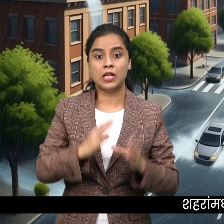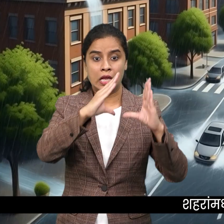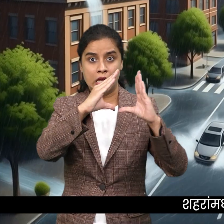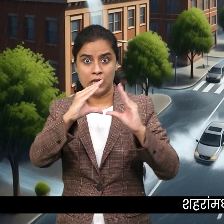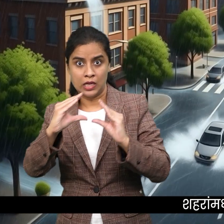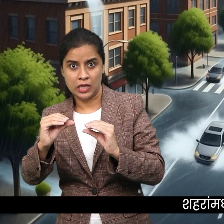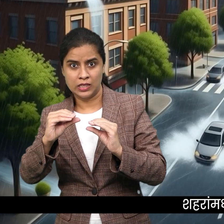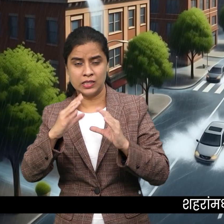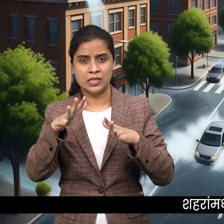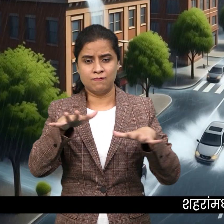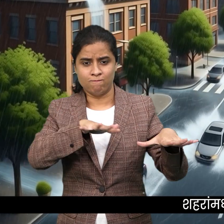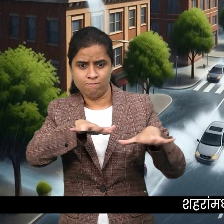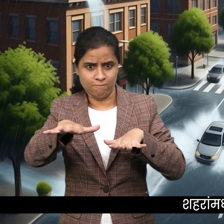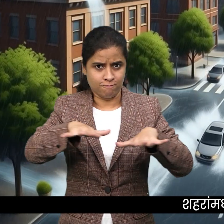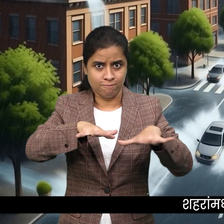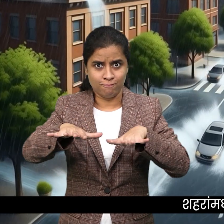शहरांमधील पूर कमी करते,